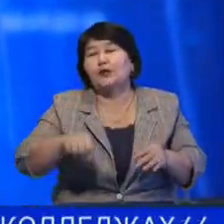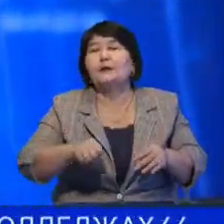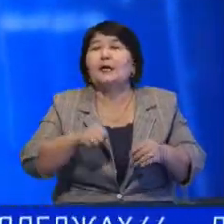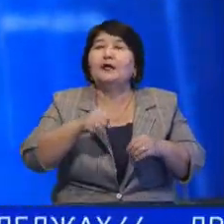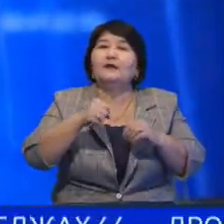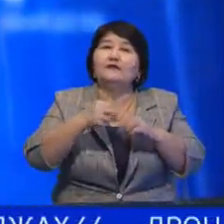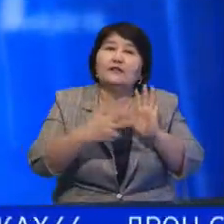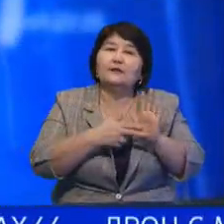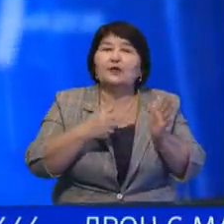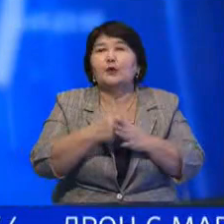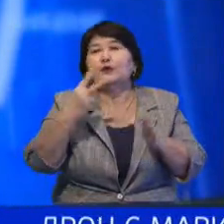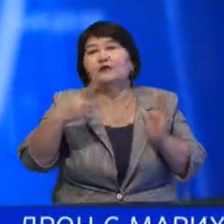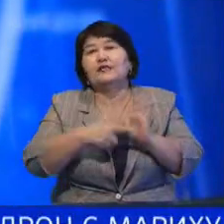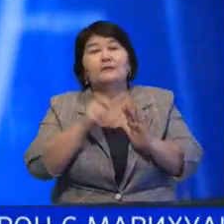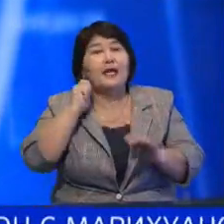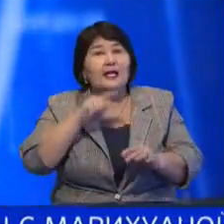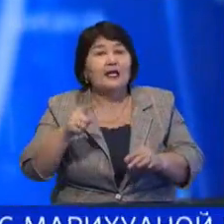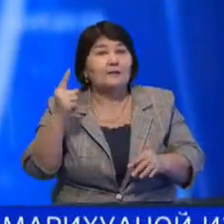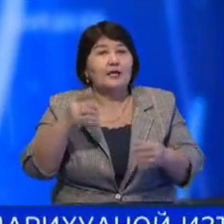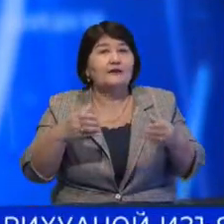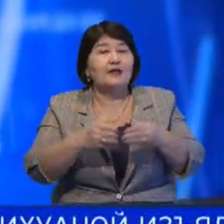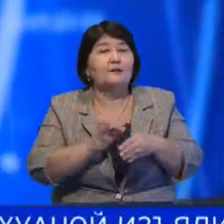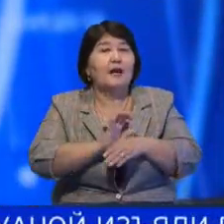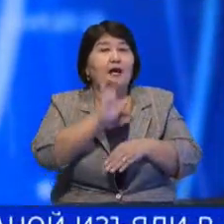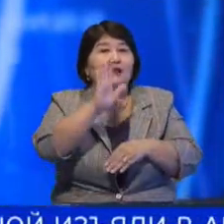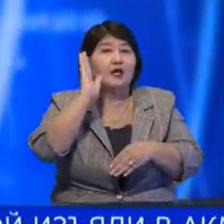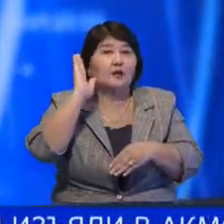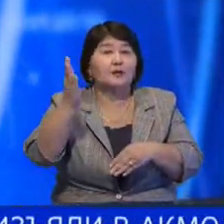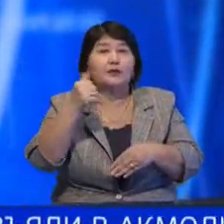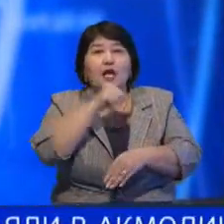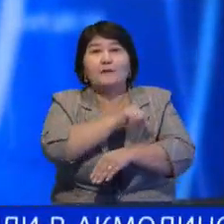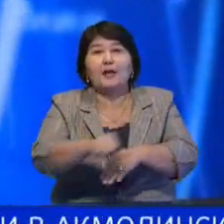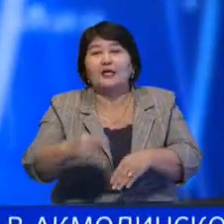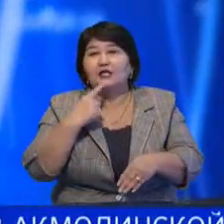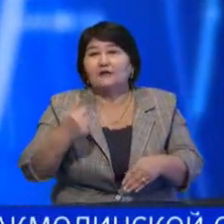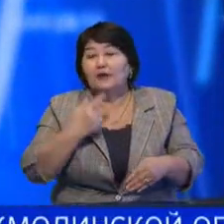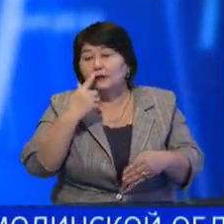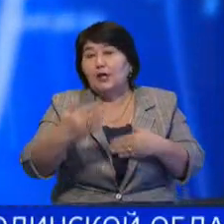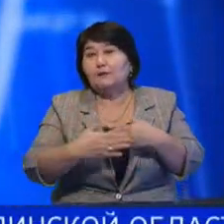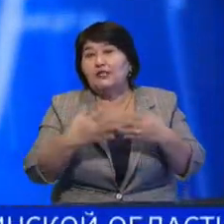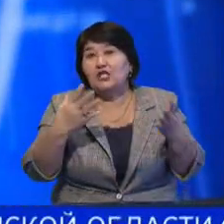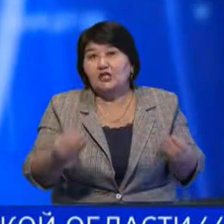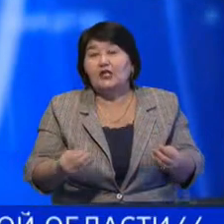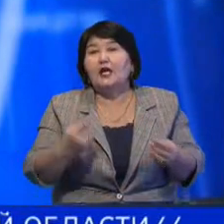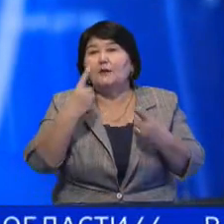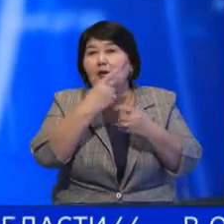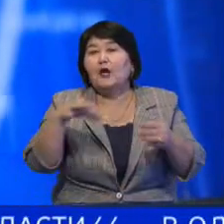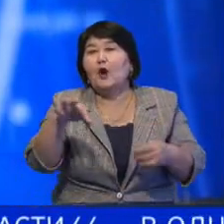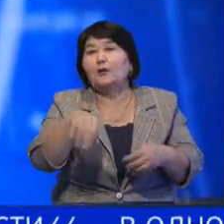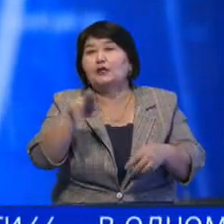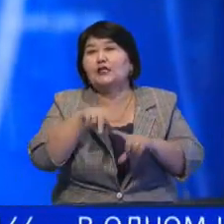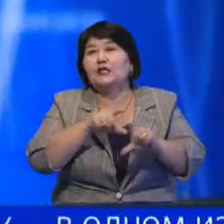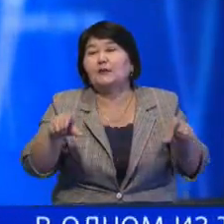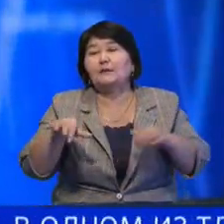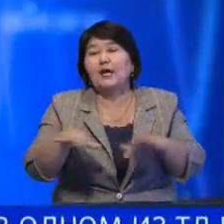18 до 27 лет первая партия призывников будет направлена в пограничные войска уже в ближайшие дни по информации областного